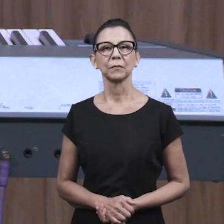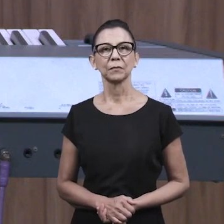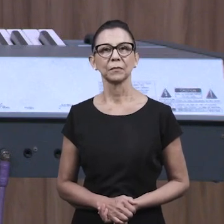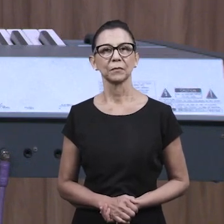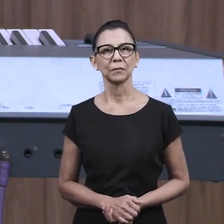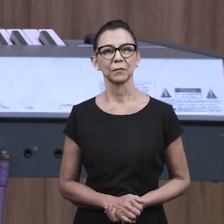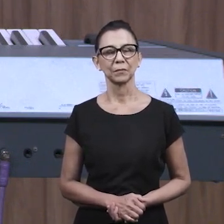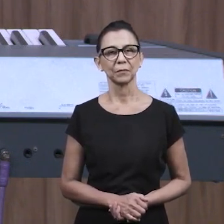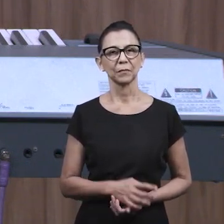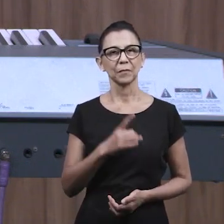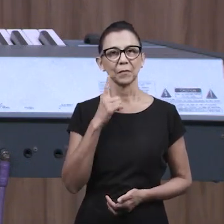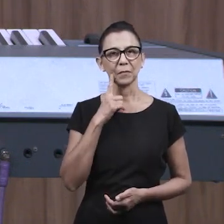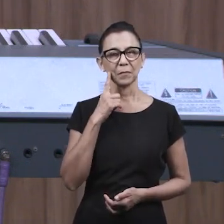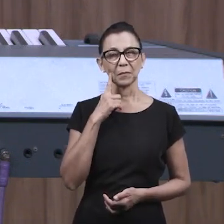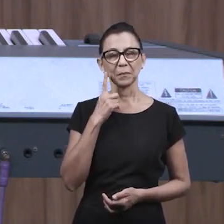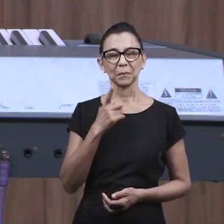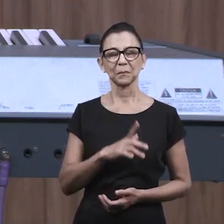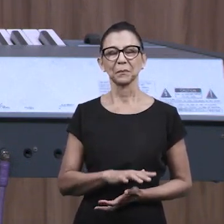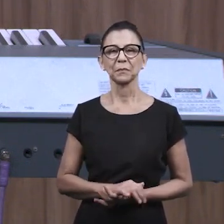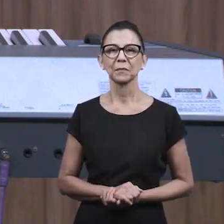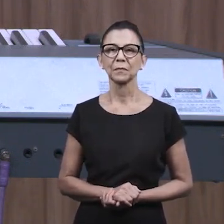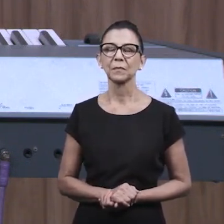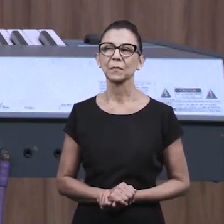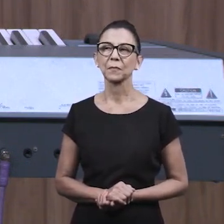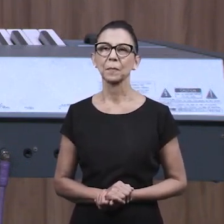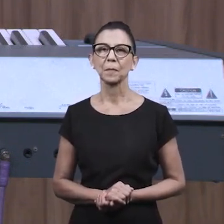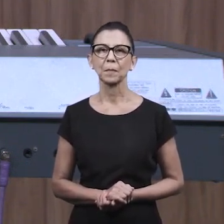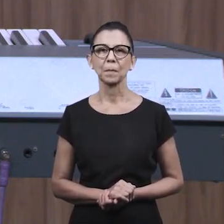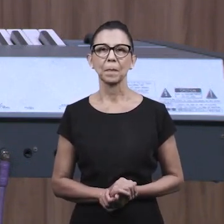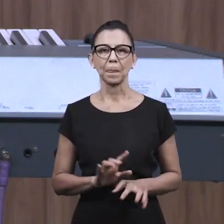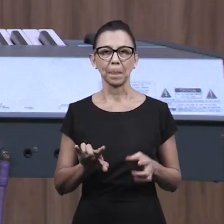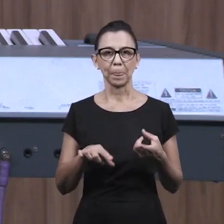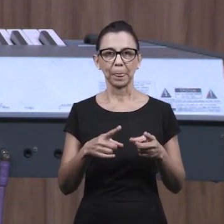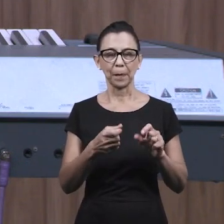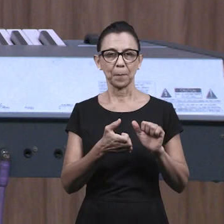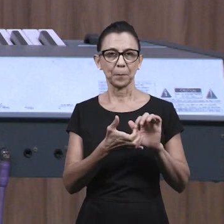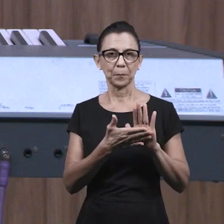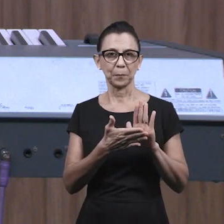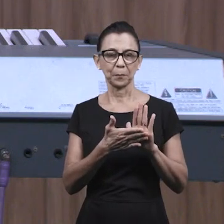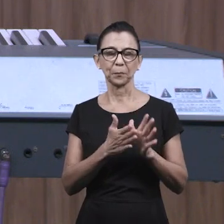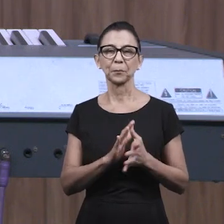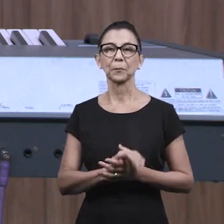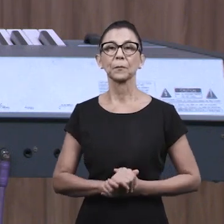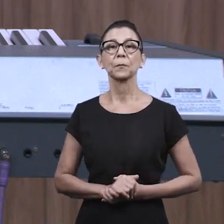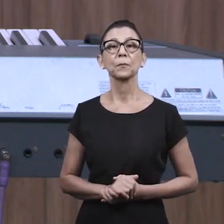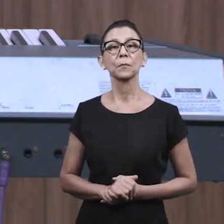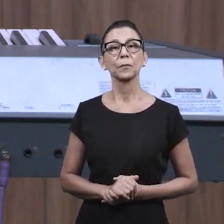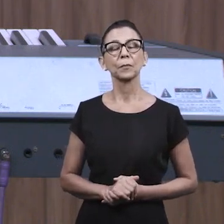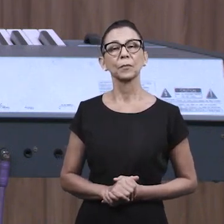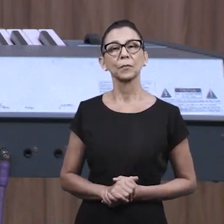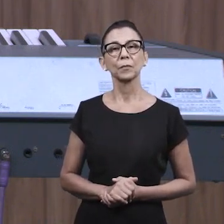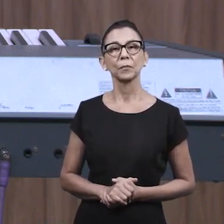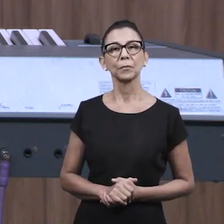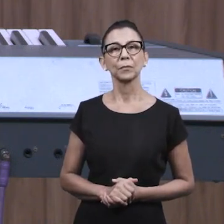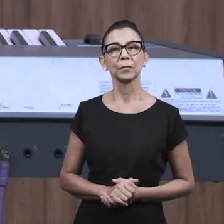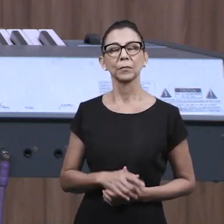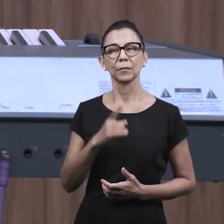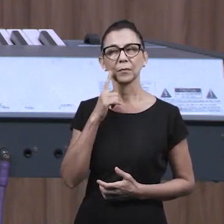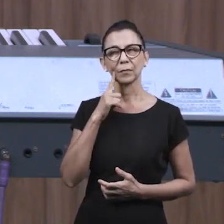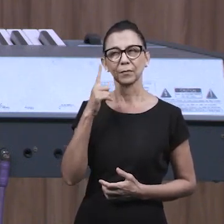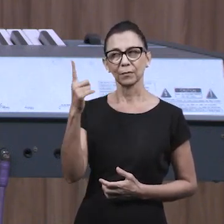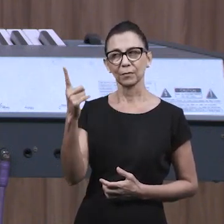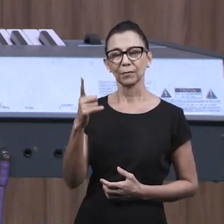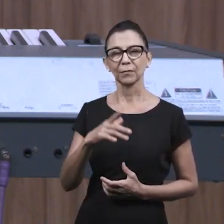passons à notre lecture relative. Ici, c'est la mélodie de notre louange. Donc d'abord, on solfège.